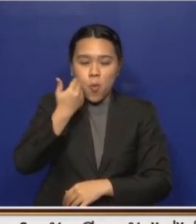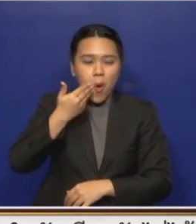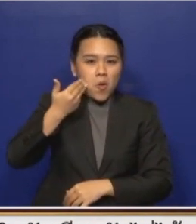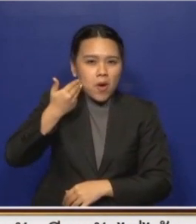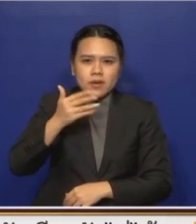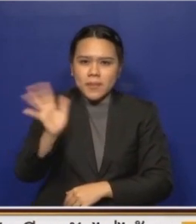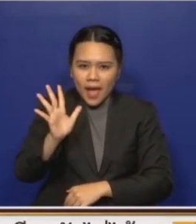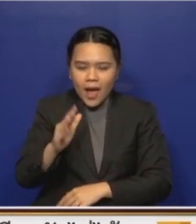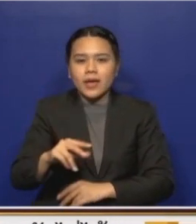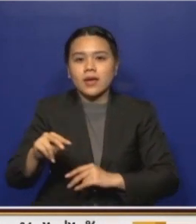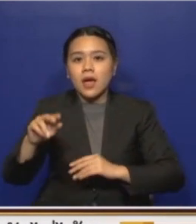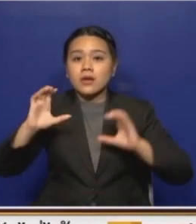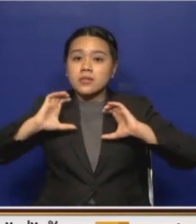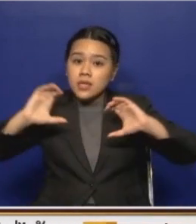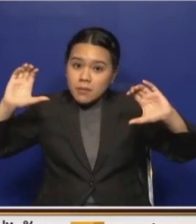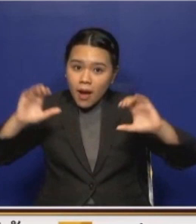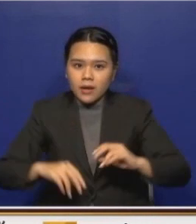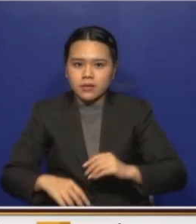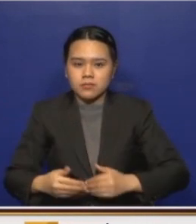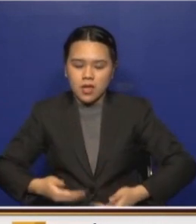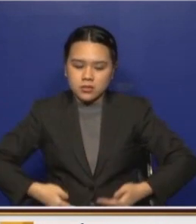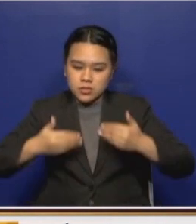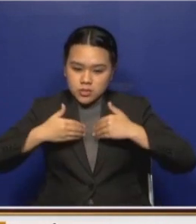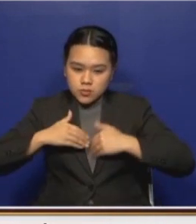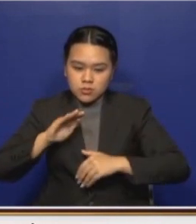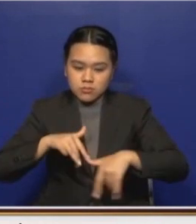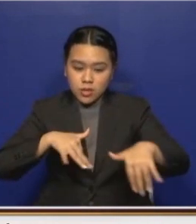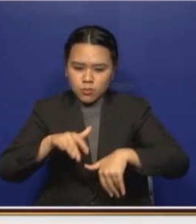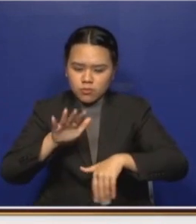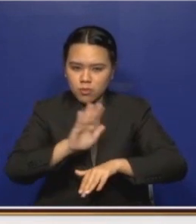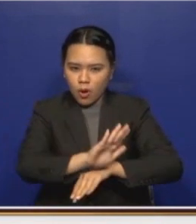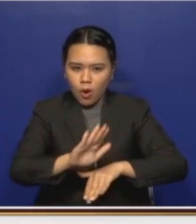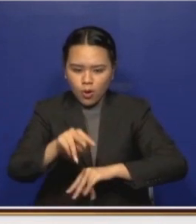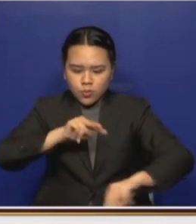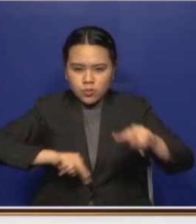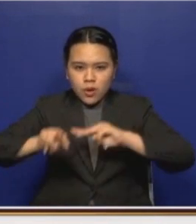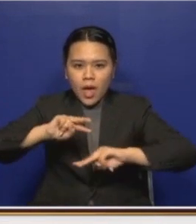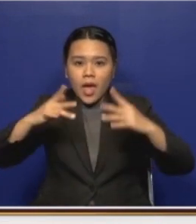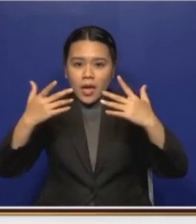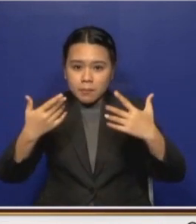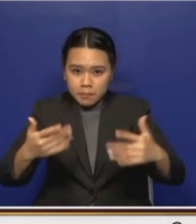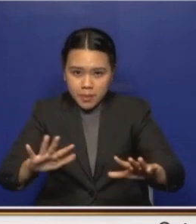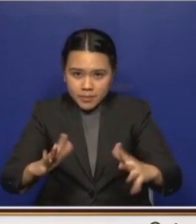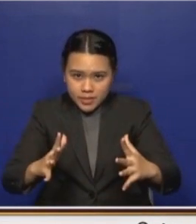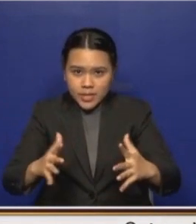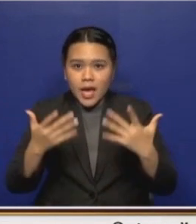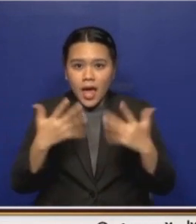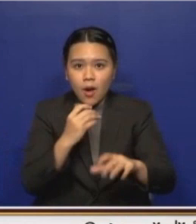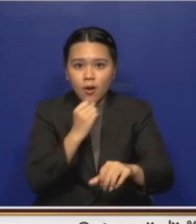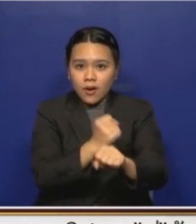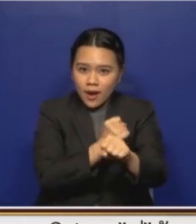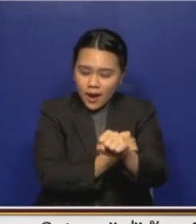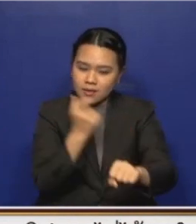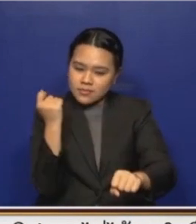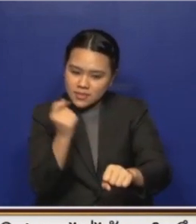รงงานก็ขึ้นค่าแรงไม่ได้ฮะก็มีอย่างเดียวฮะกดลงมาฮะในทุนจะไปรวย